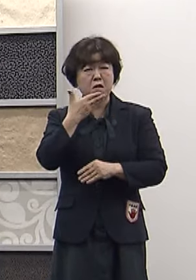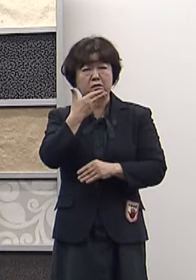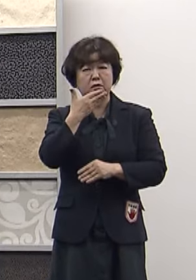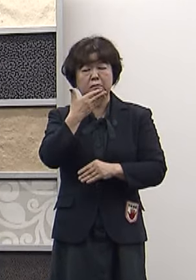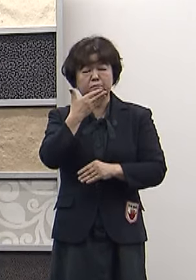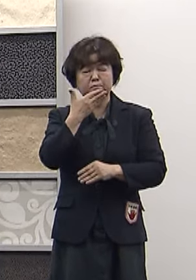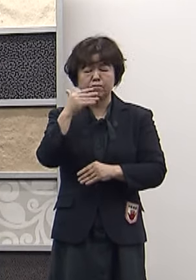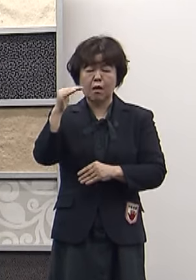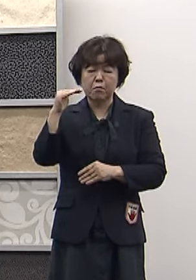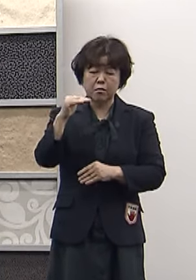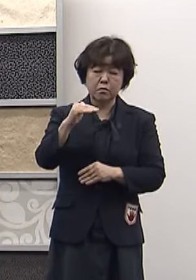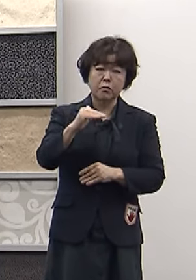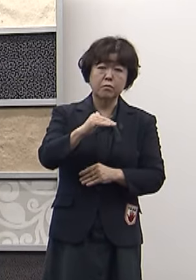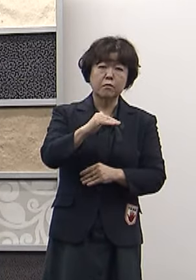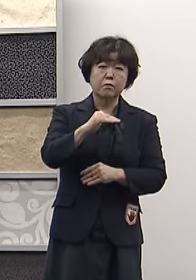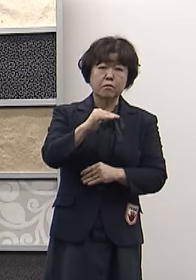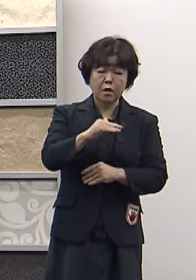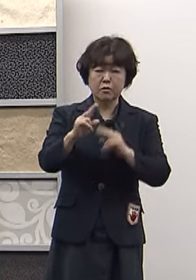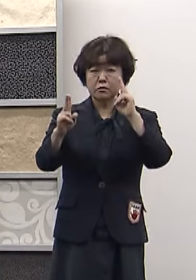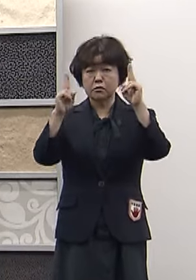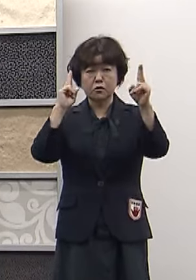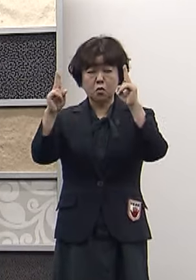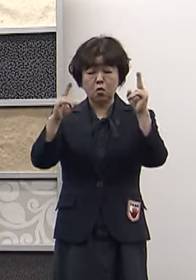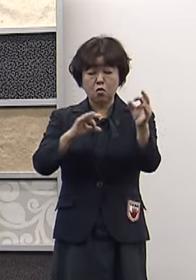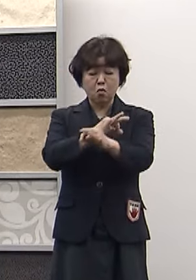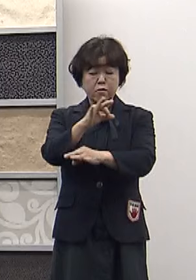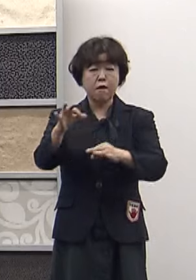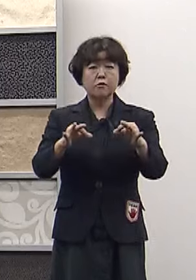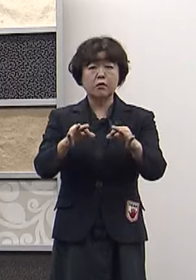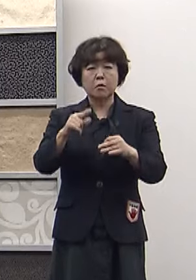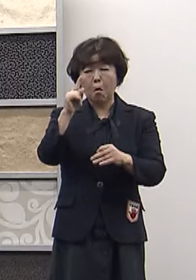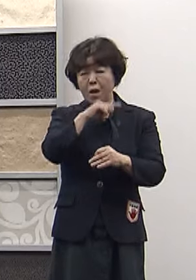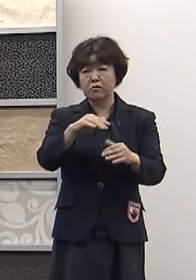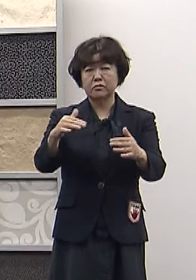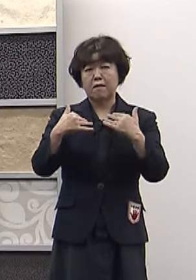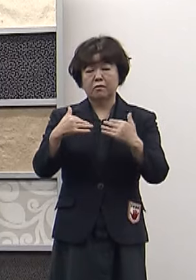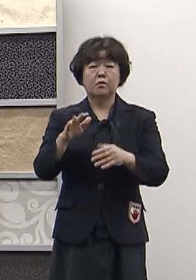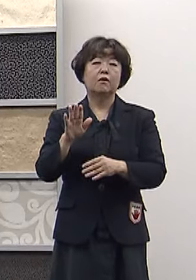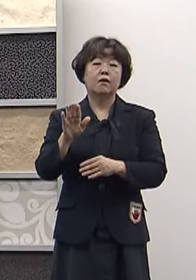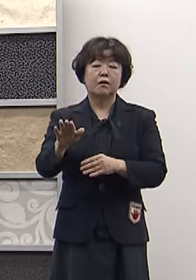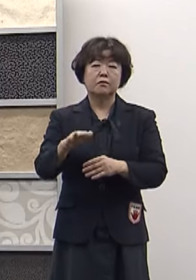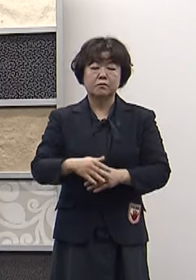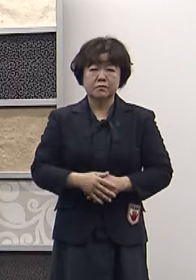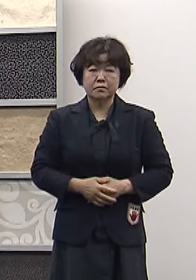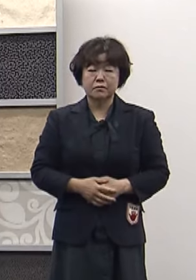毀損させるとともに、企業の経済活動にも多大な影響を与えることとなります。